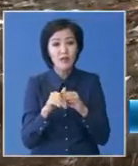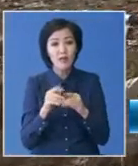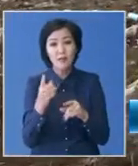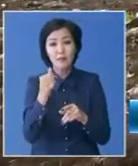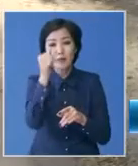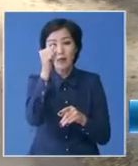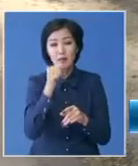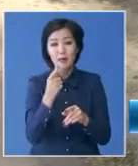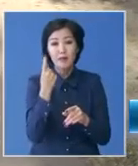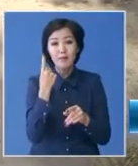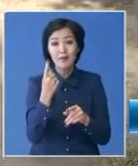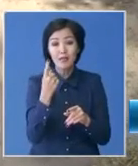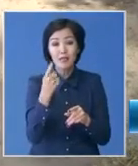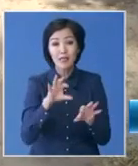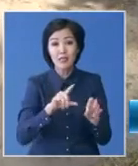шығарылады екен.